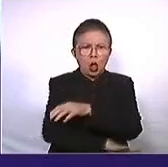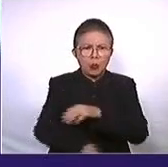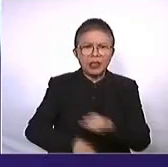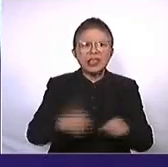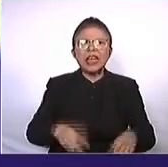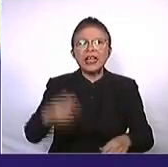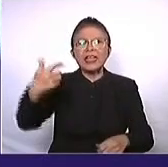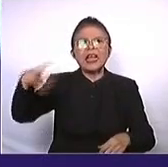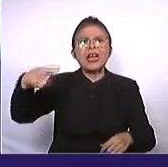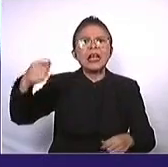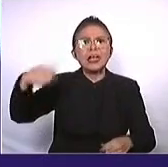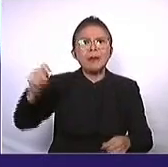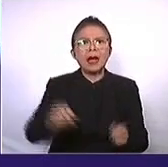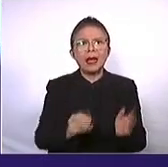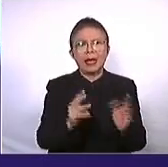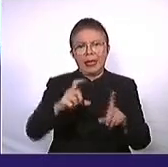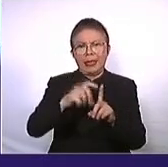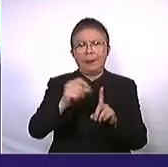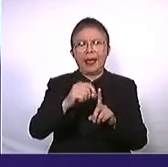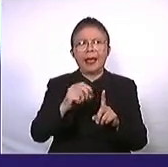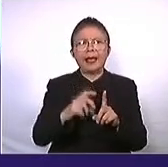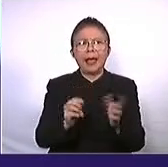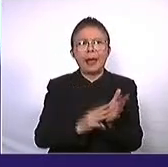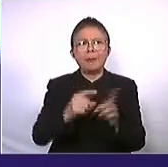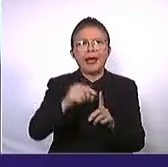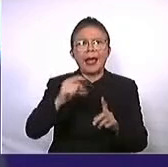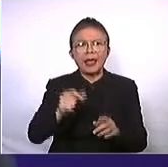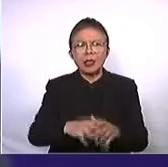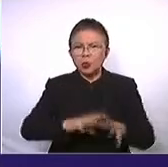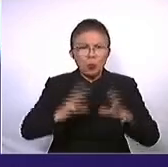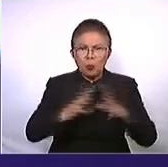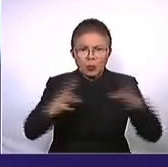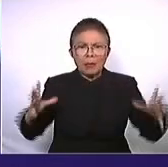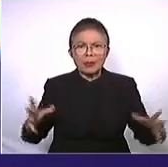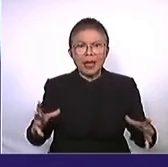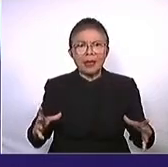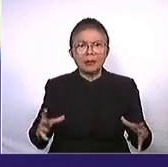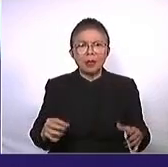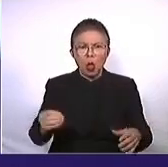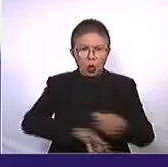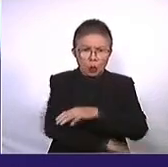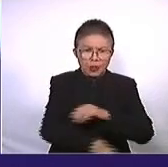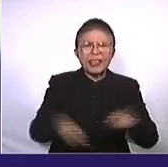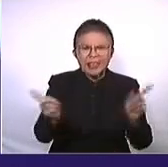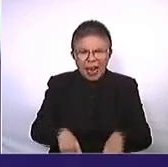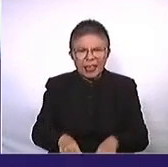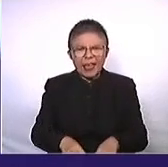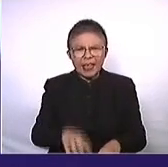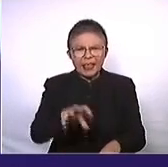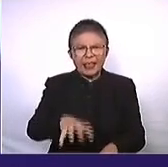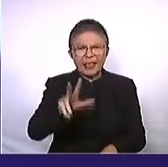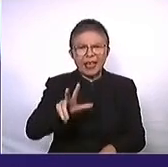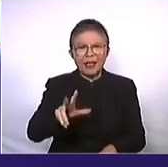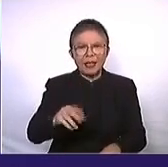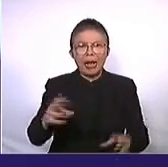lembaga legislatif, eksekutif, dan yudikatif secara besar-besaran. Korupsi juga terjadi di tiga